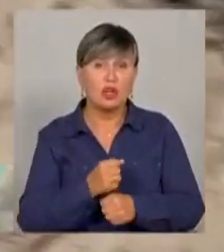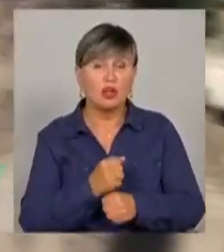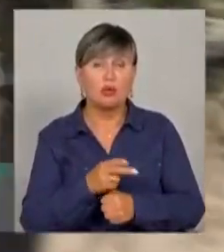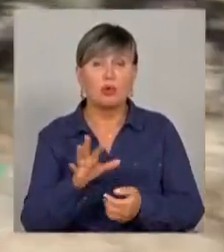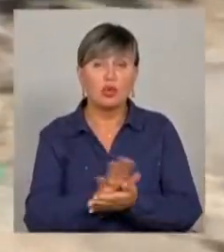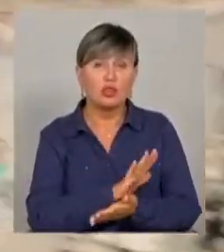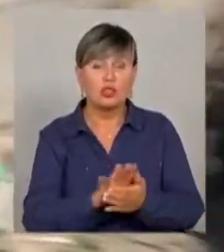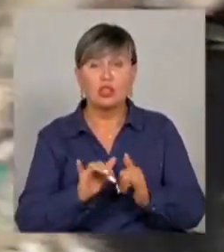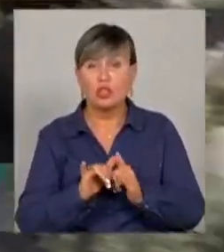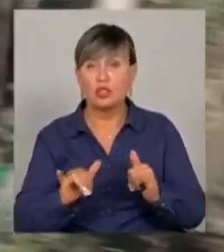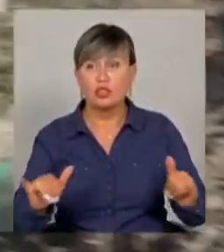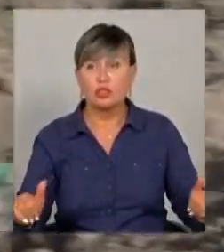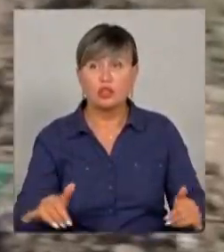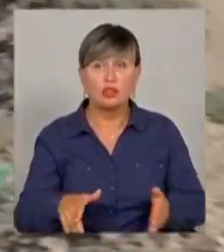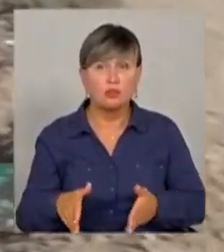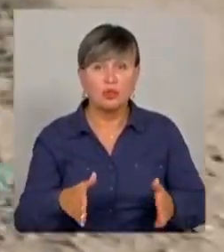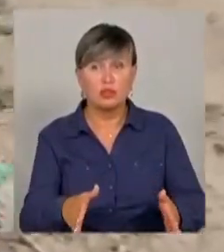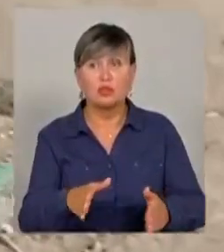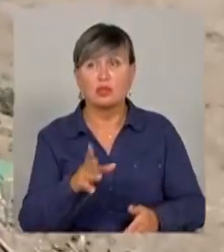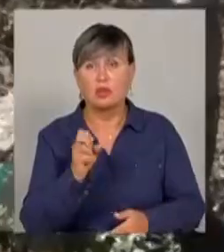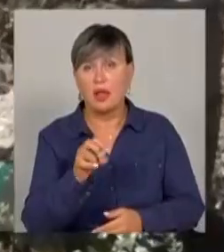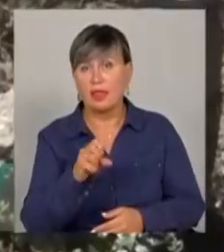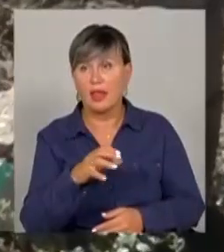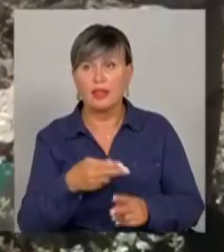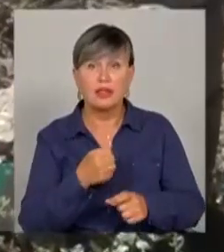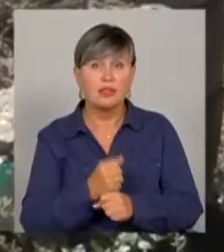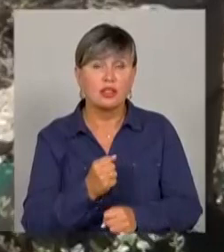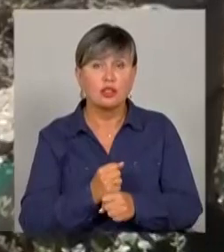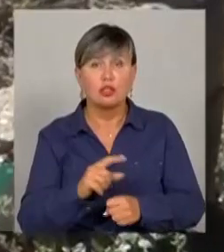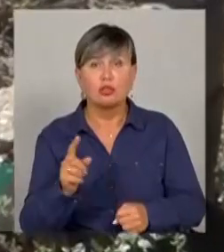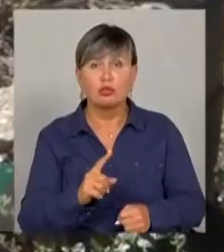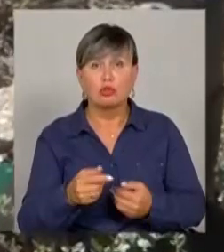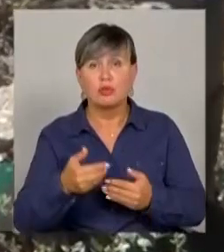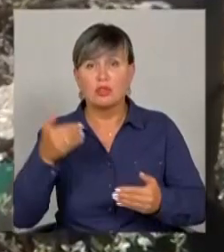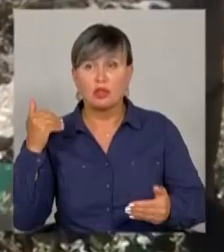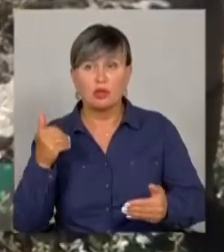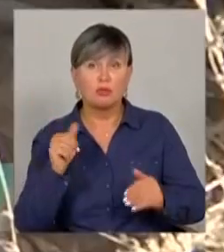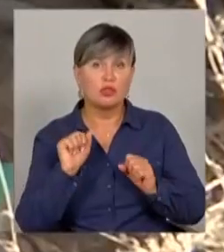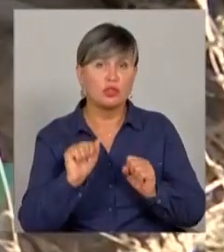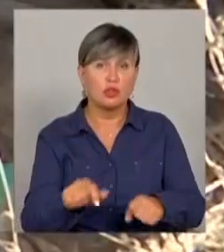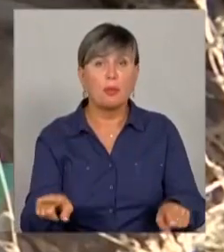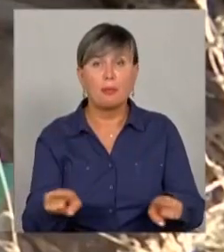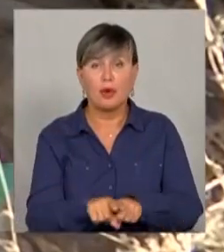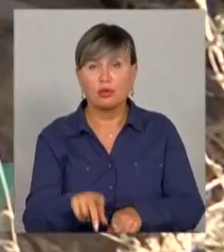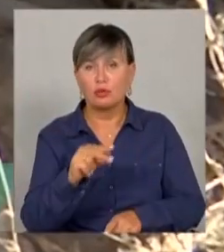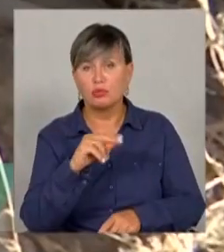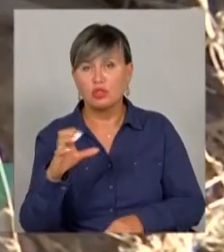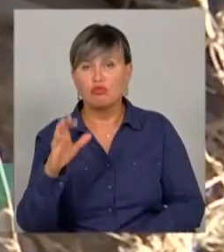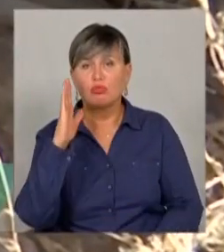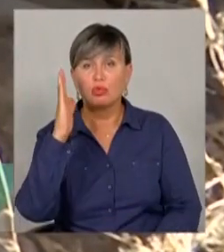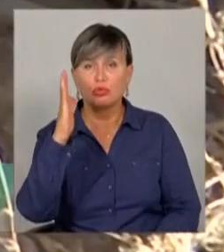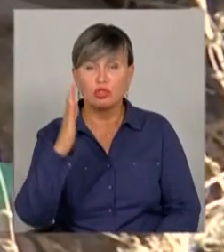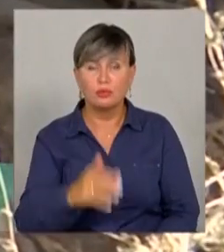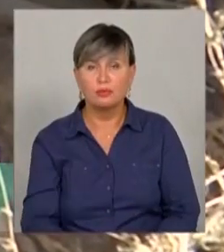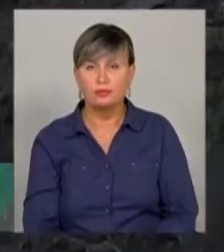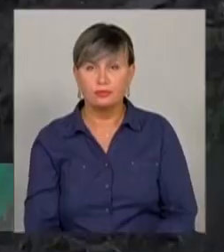очистке и расширению пропускной способности русла канала. Это делается для того, чтобы заблаговременно предотвратить подобный ЧС в будущем.